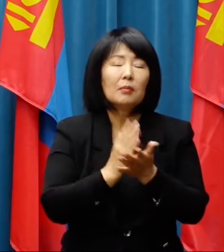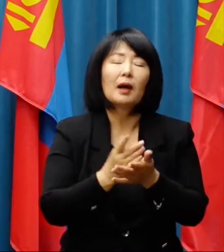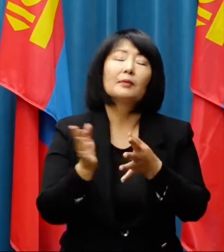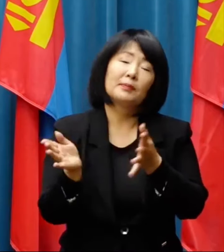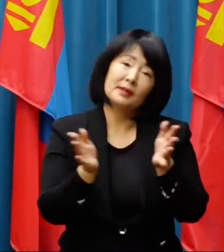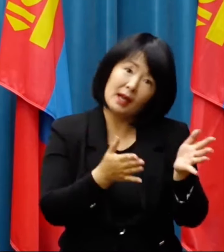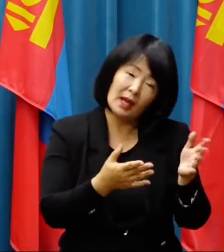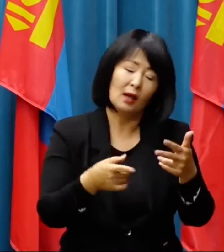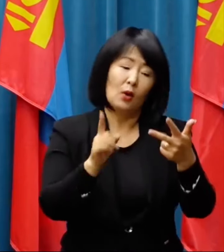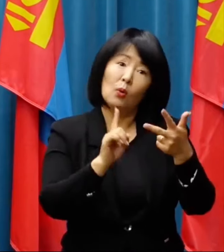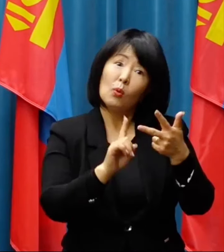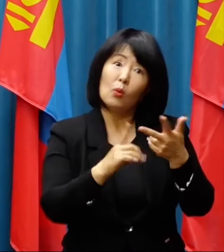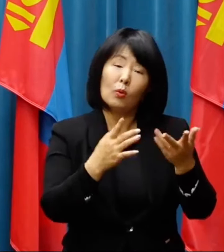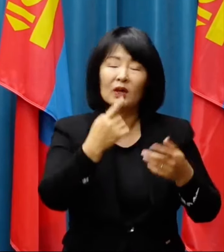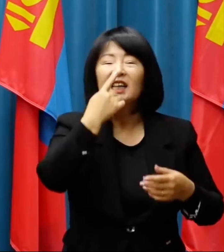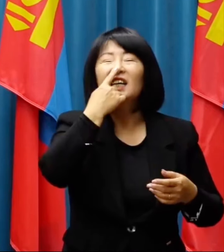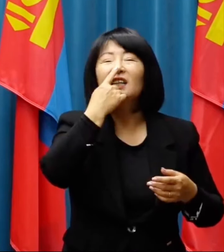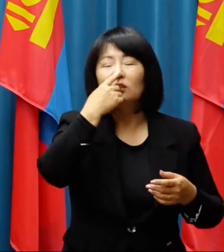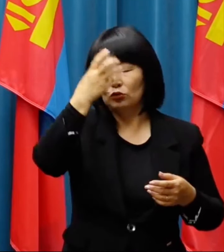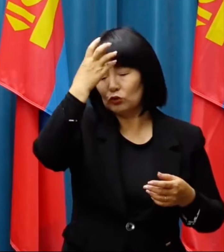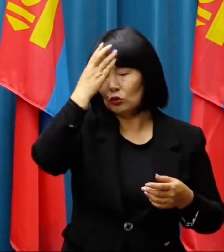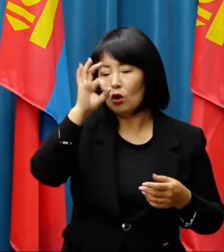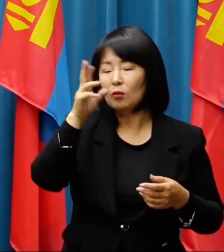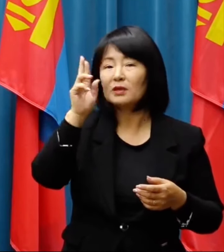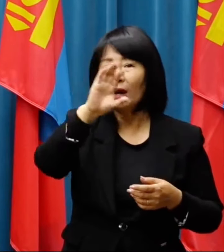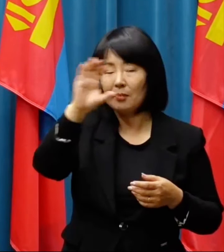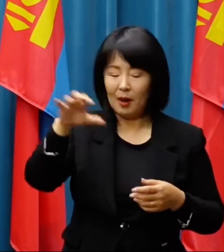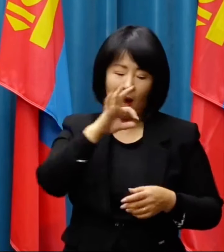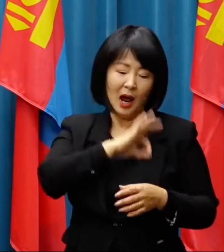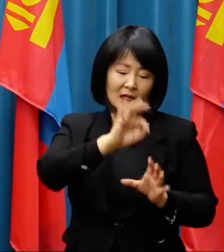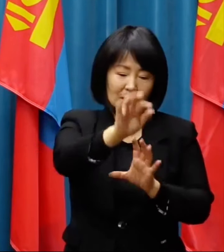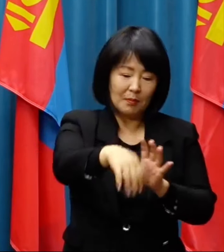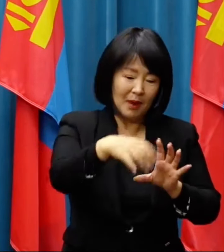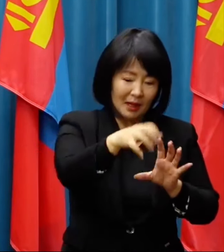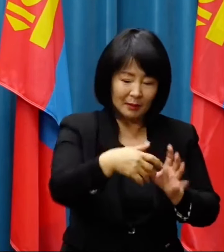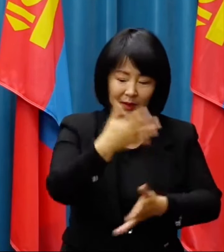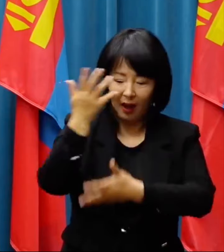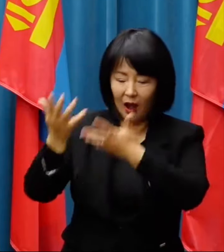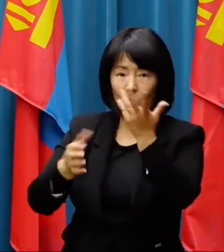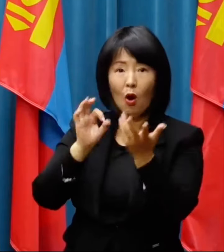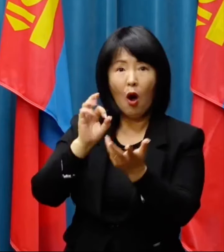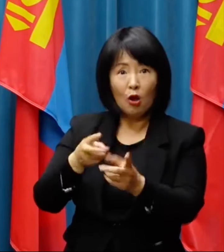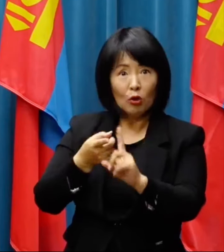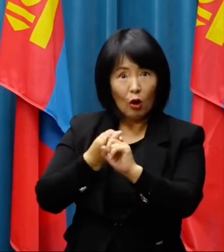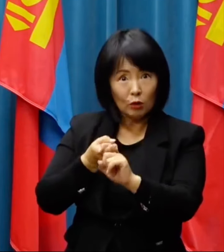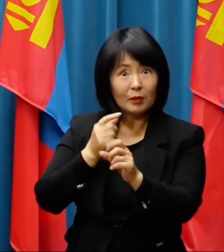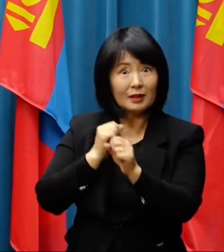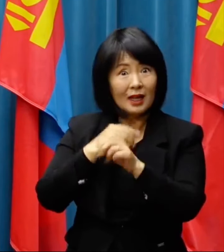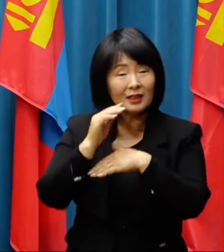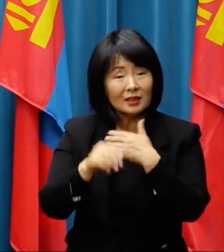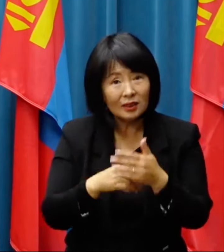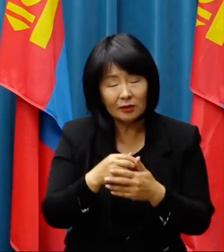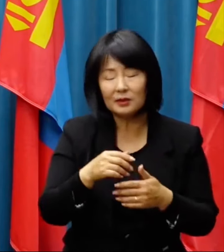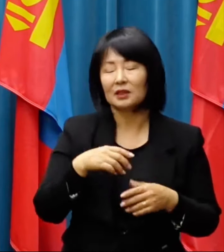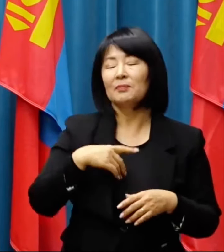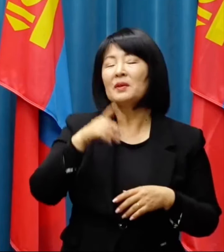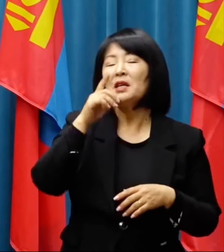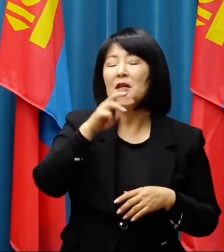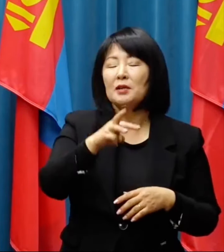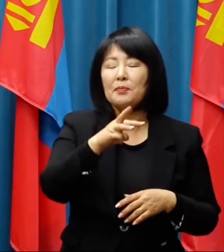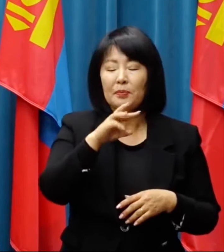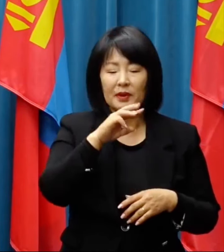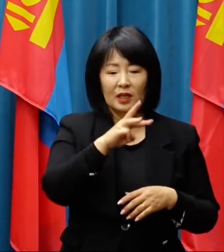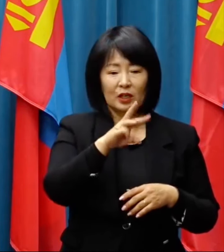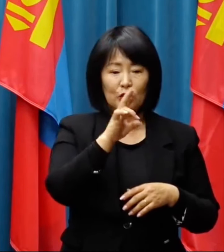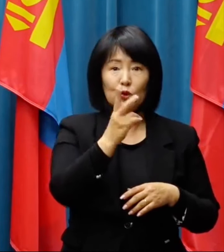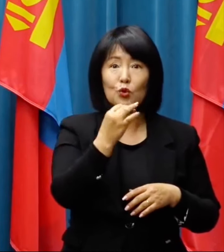Хятадын төрийн өмчөд энэ ашигтмал төлийн хайгуул олборлолт боловсруулалт товар ярилж байгаа чиглэлийн үйл ажиллагаа явуулдаг энэ Мин Металс гэдэг